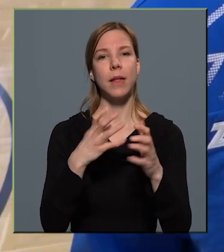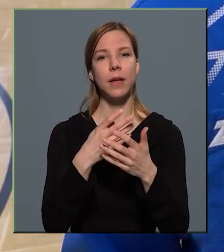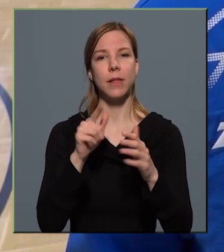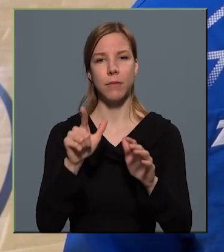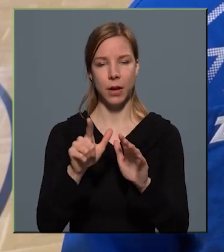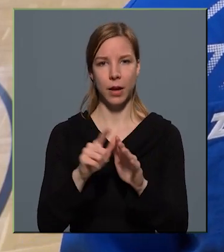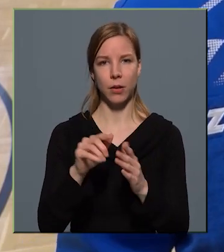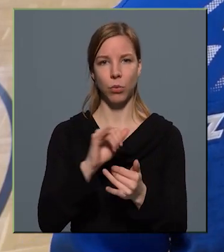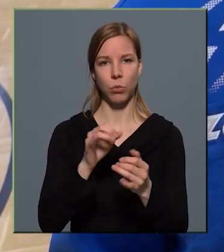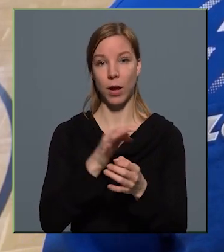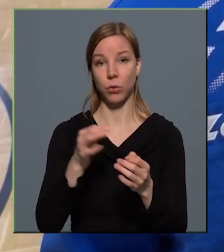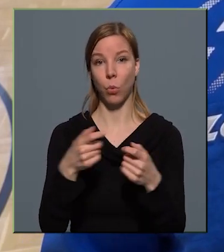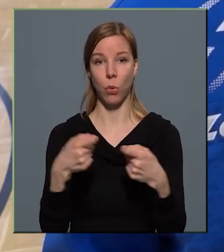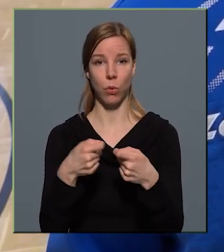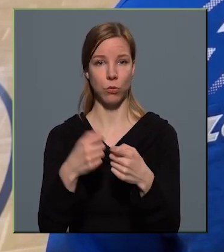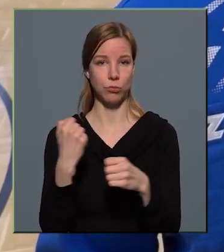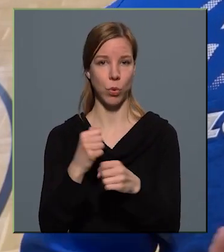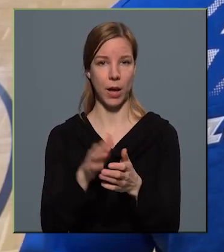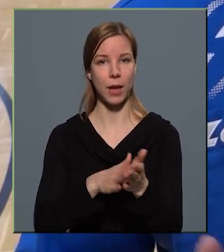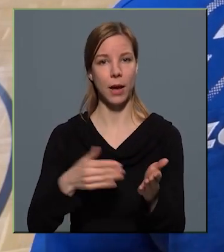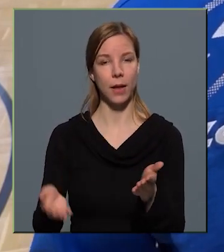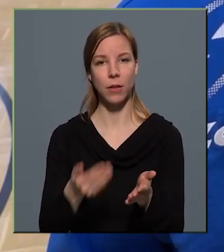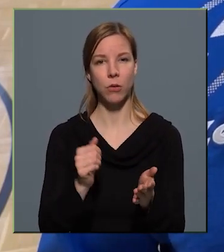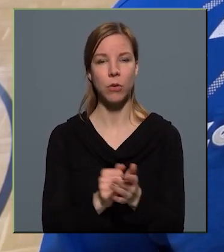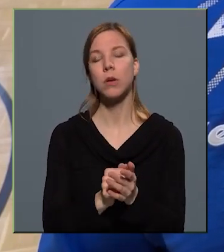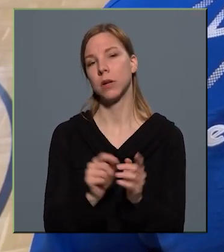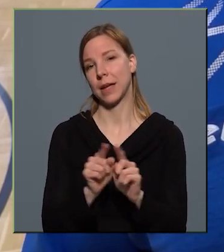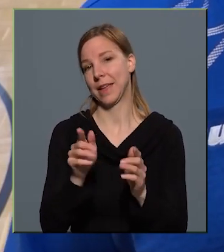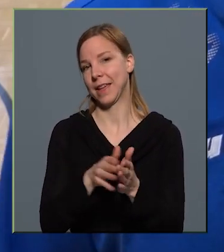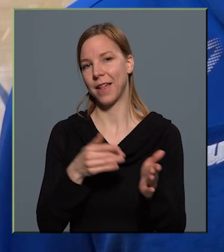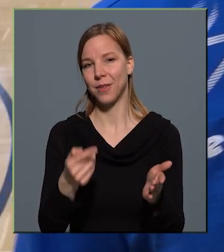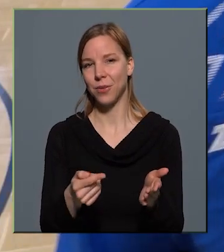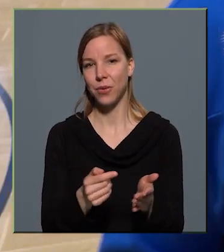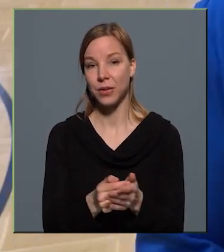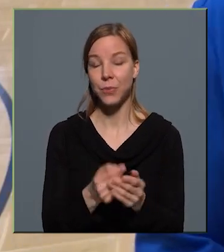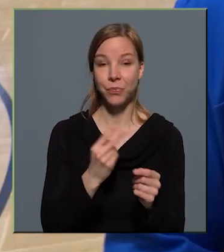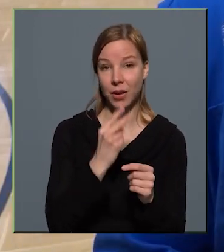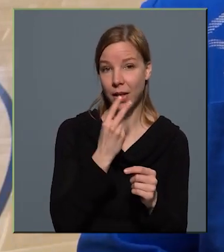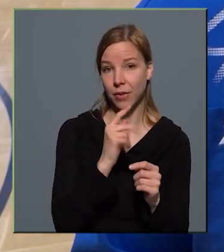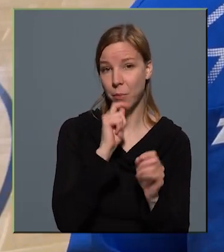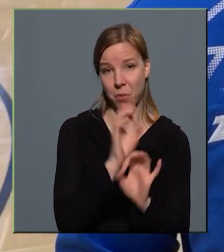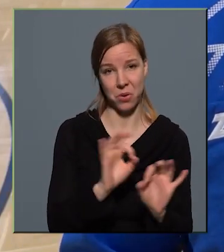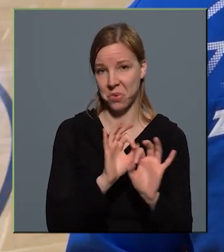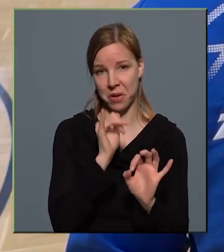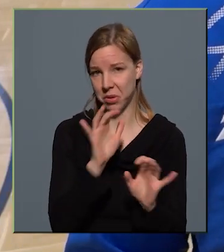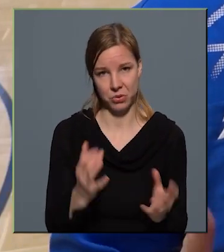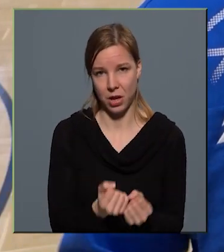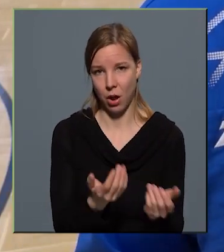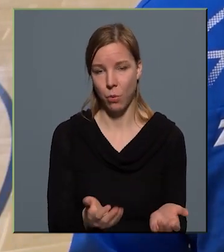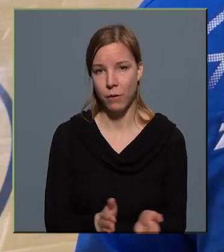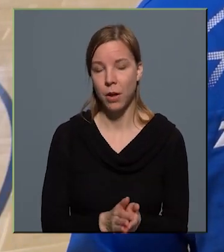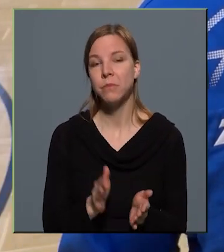el is kezdődött. Tehát így csöppentem bele, és én mindjárt szerettem volna, hogyha láttam azt, hogy Magyarországon még nincs kialakulva. Tehát